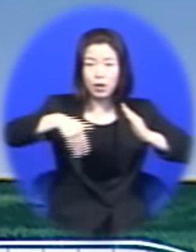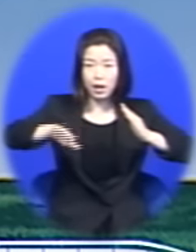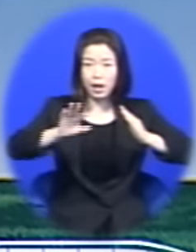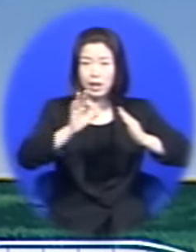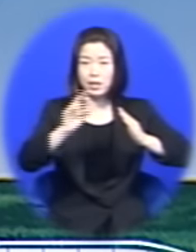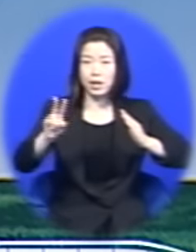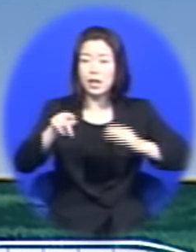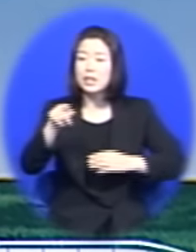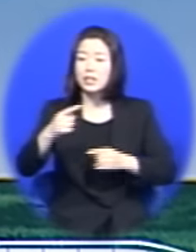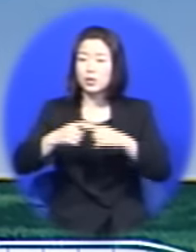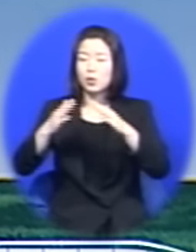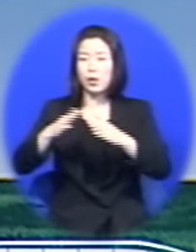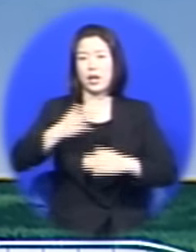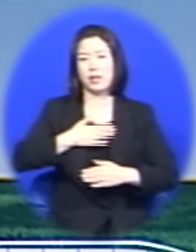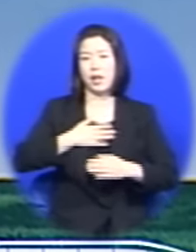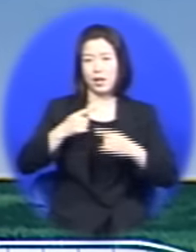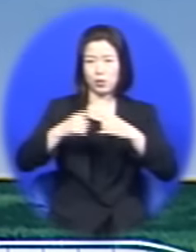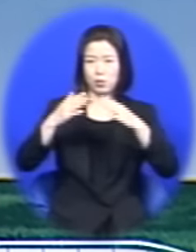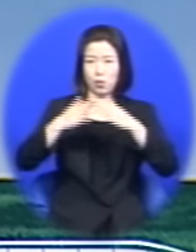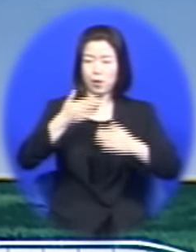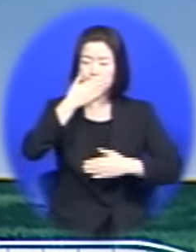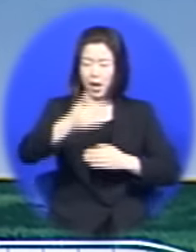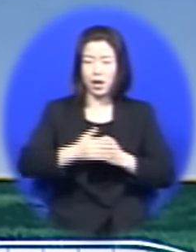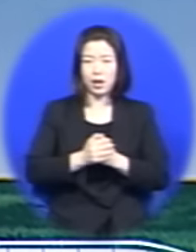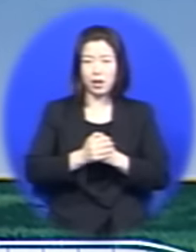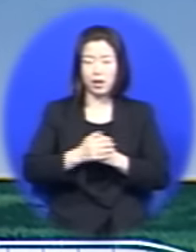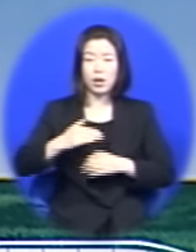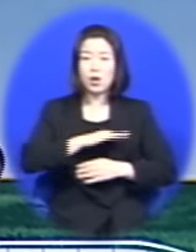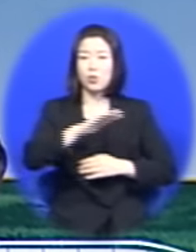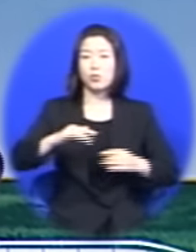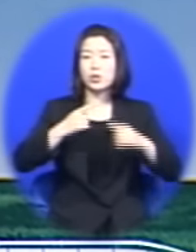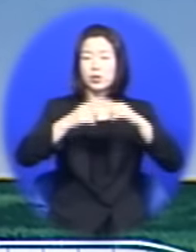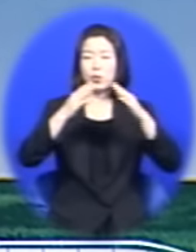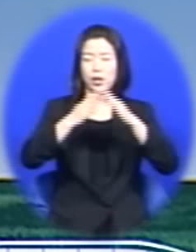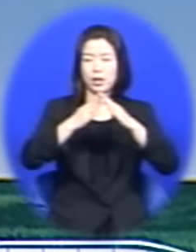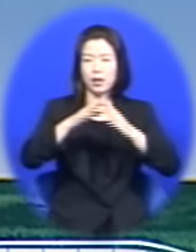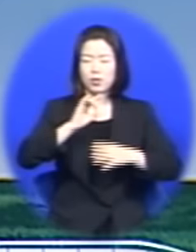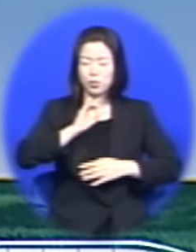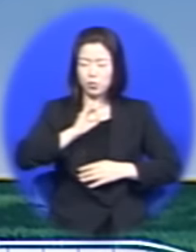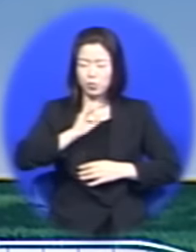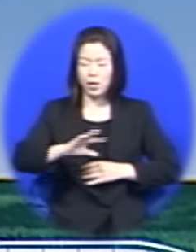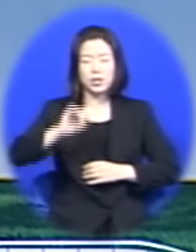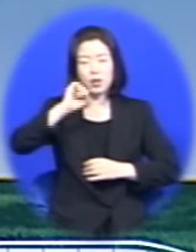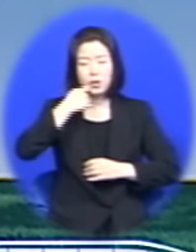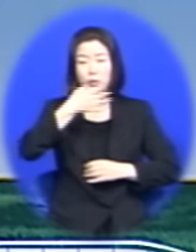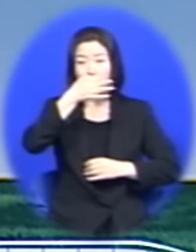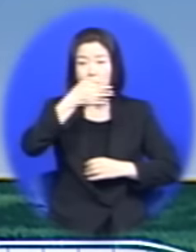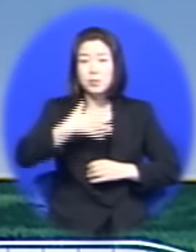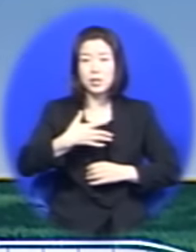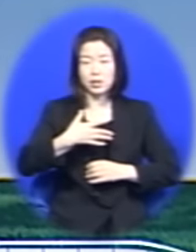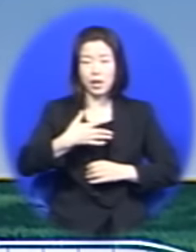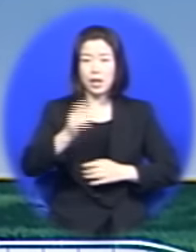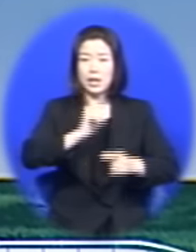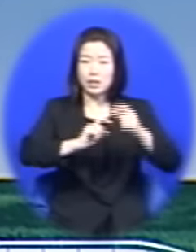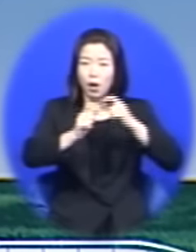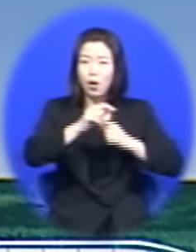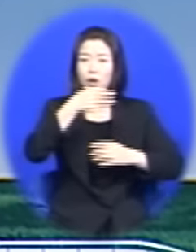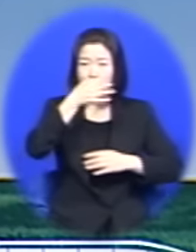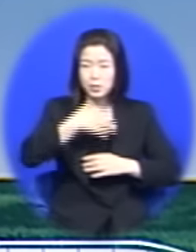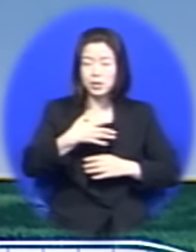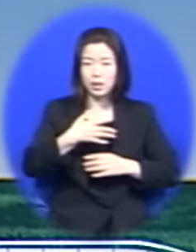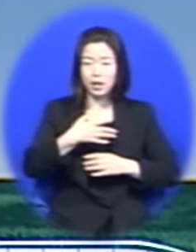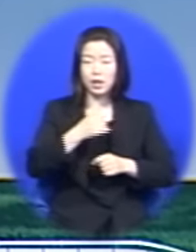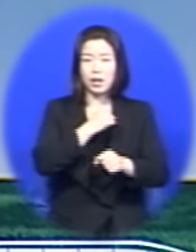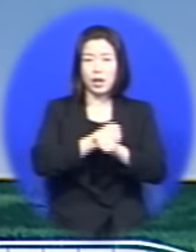이제는 내 교회가 되는 겁니다. 저희 교회가 유난히 어렵고 힘들다, 더 힘들다